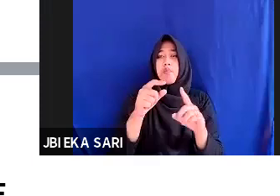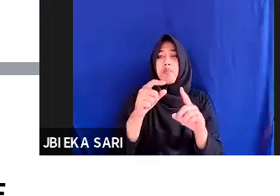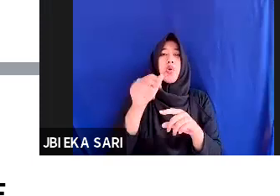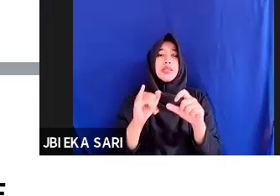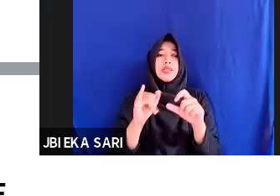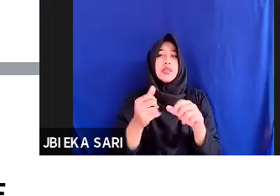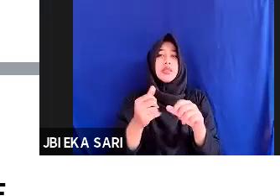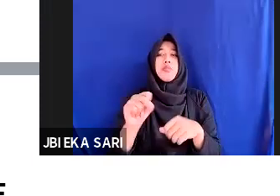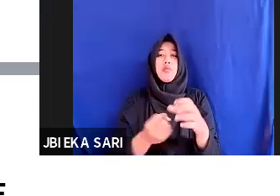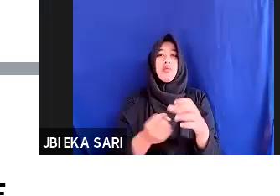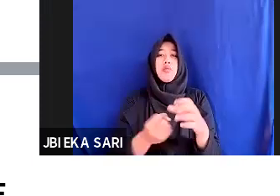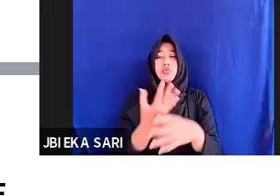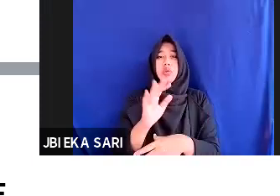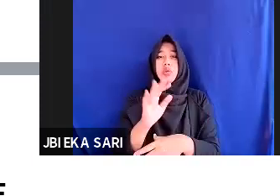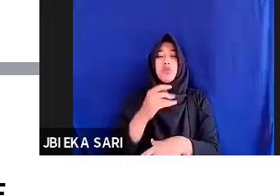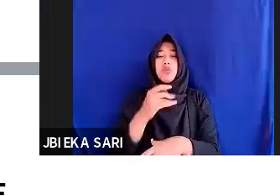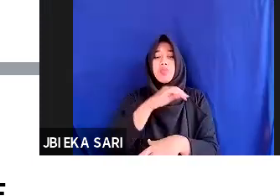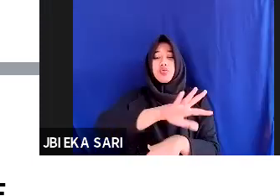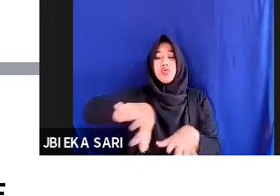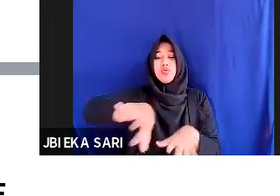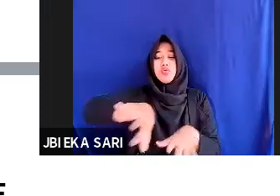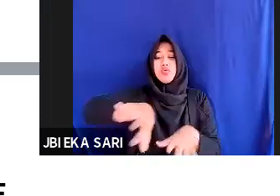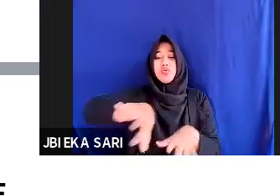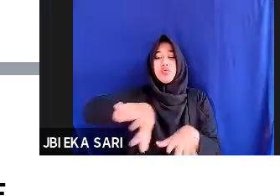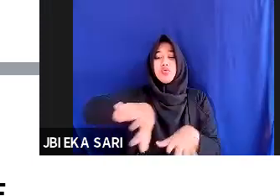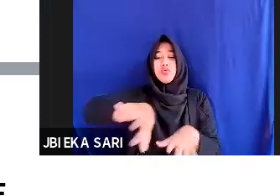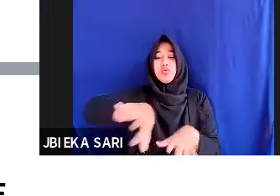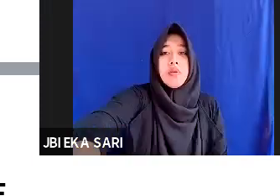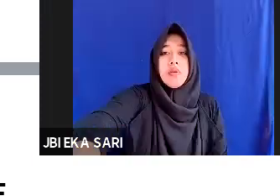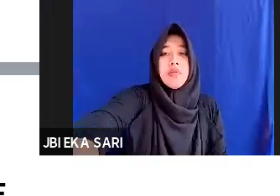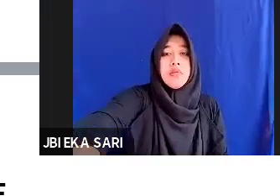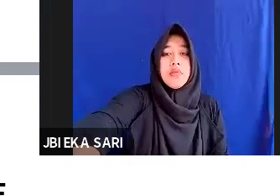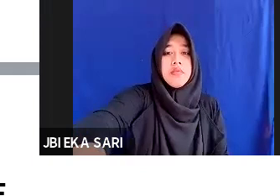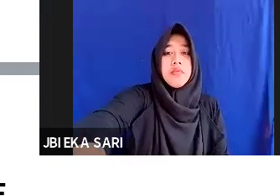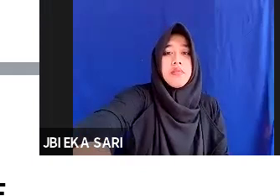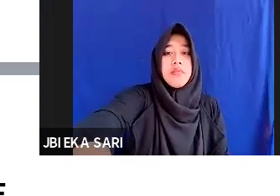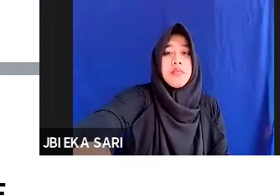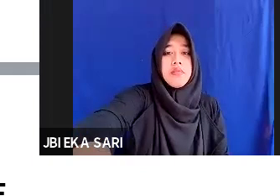kemudian proyeksinya diturunkan. Nah ini memang kita harus hati-hati, karena memang ya